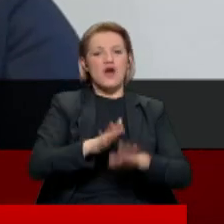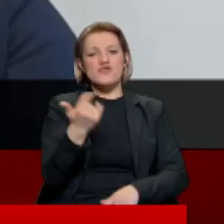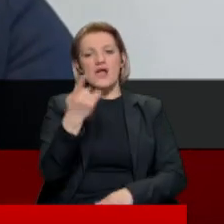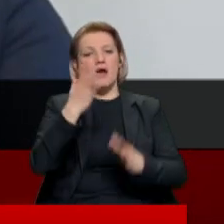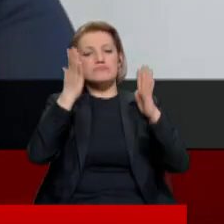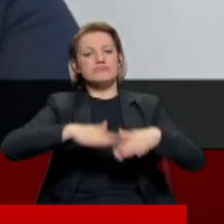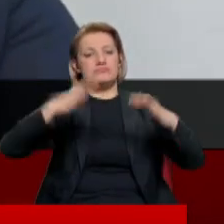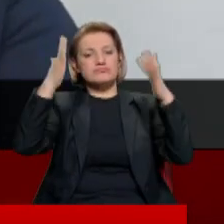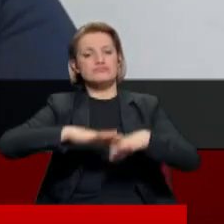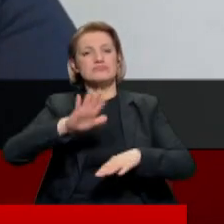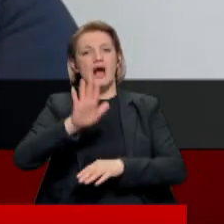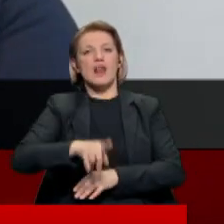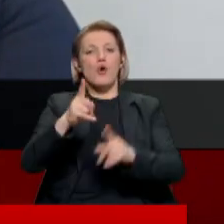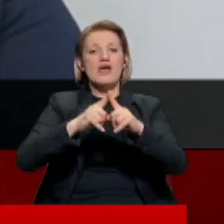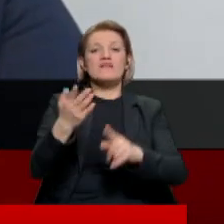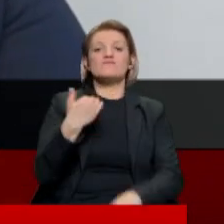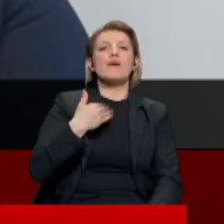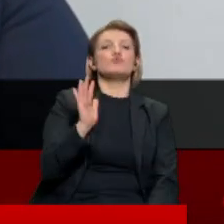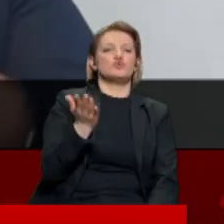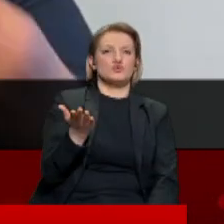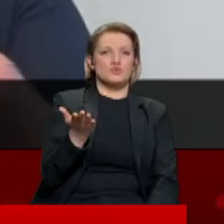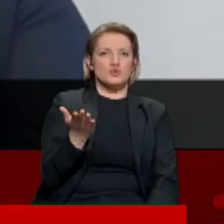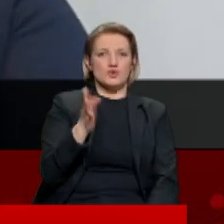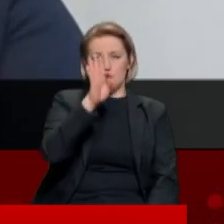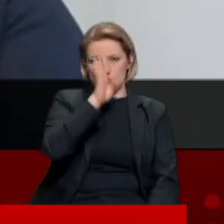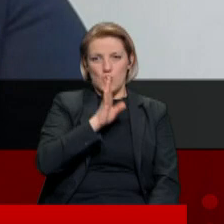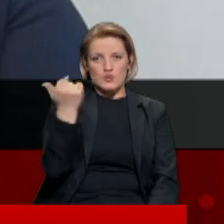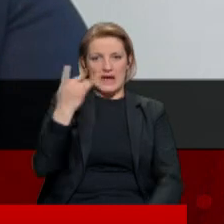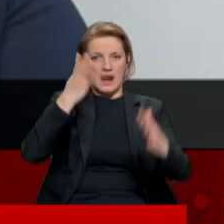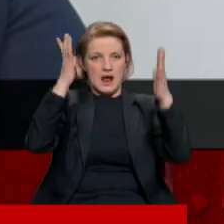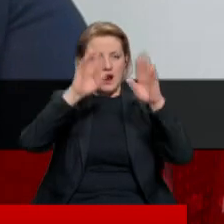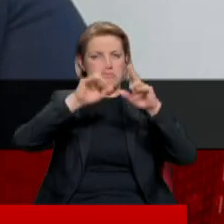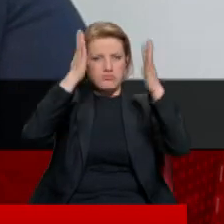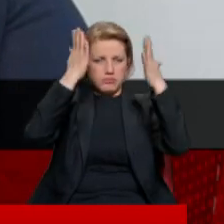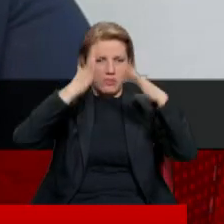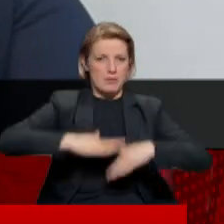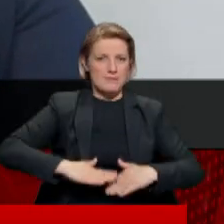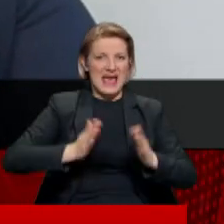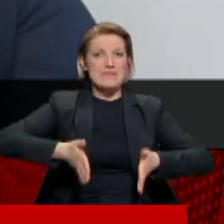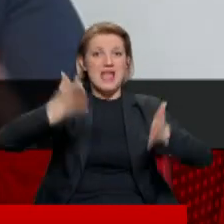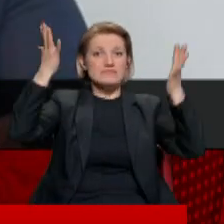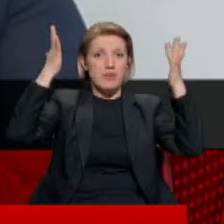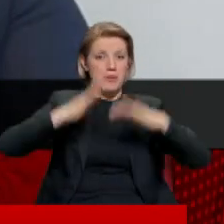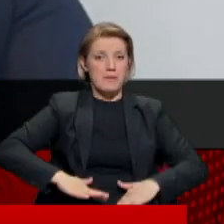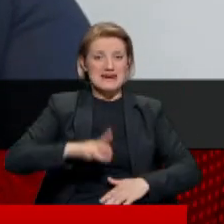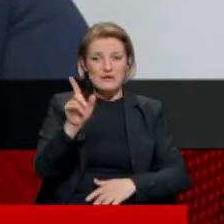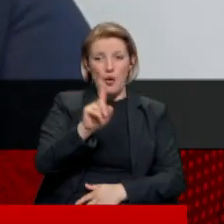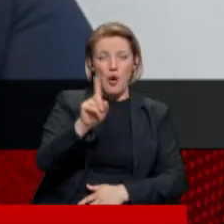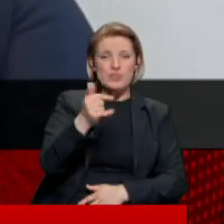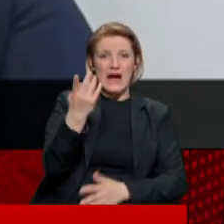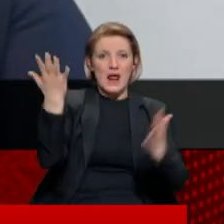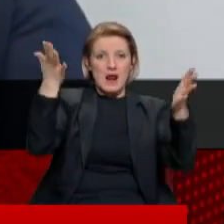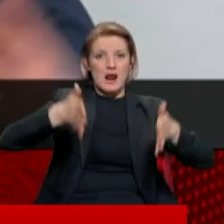kalmıştı? Onun hesabını niye vermiyorsun? Yani 400 göçük var. Evet. Ama sen 10 göçüğe yeter